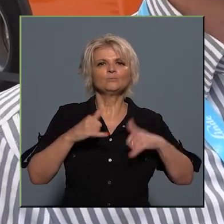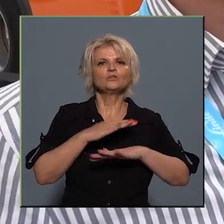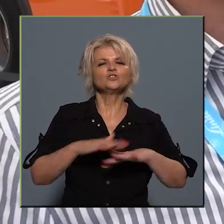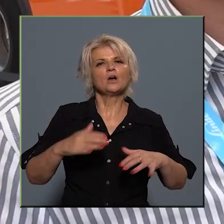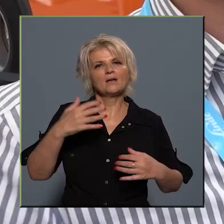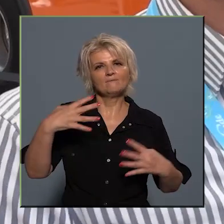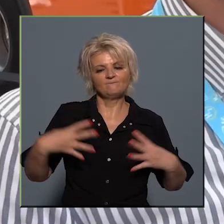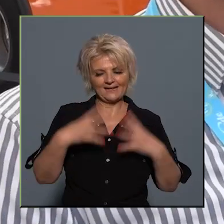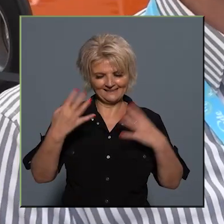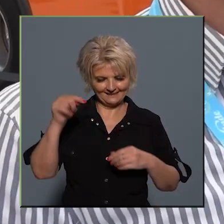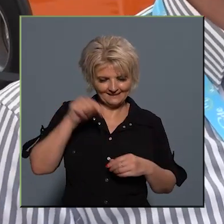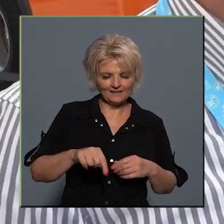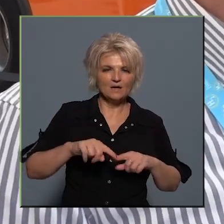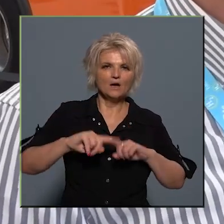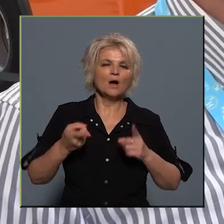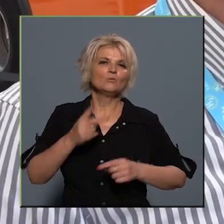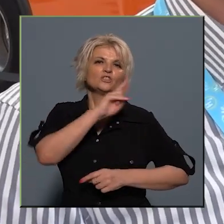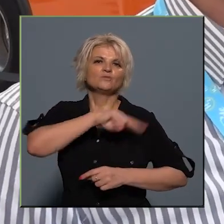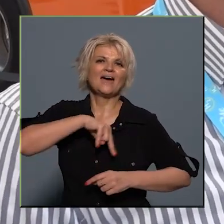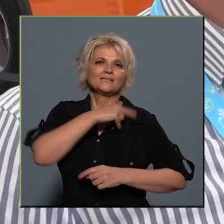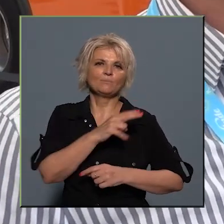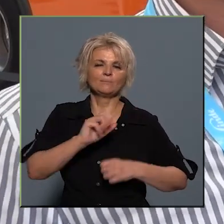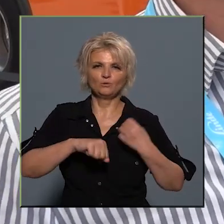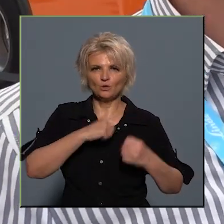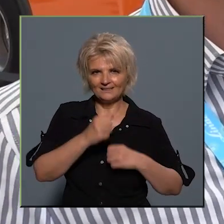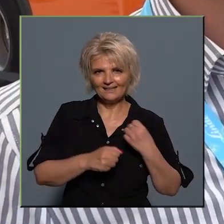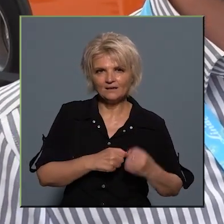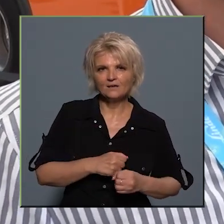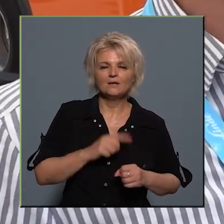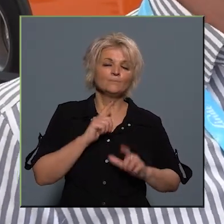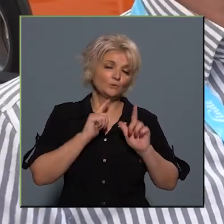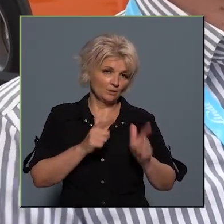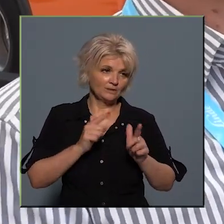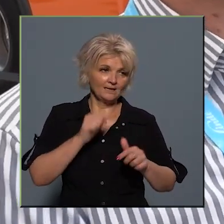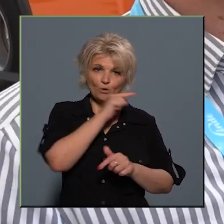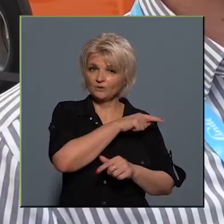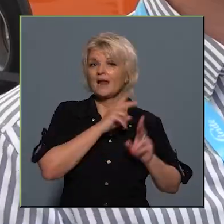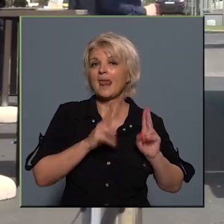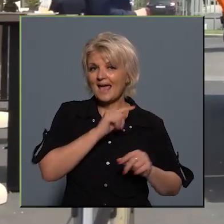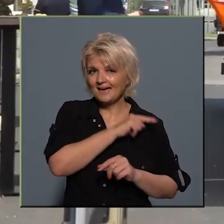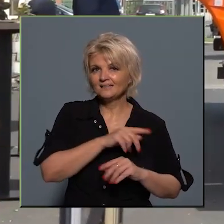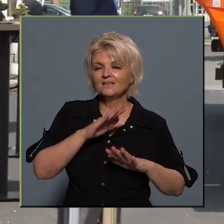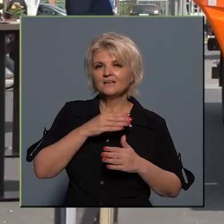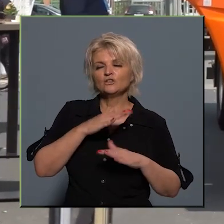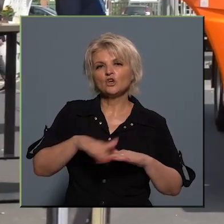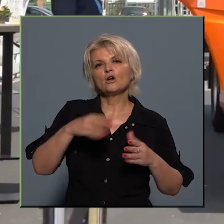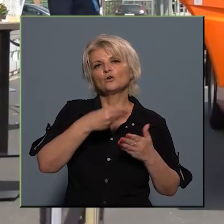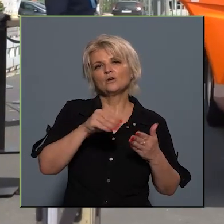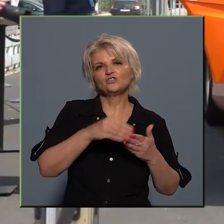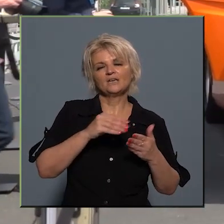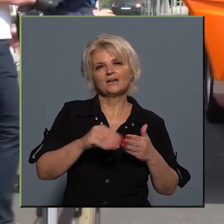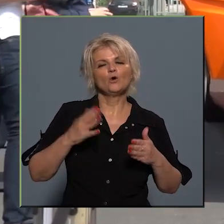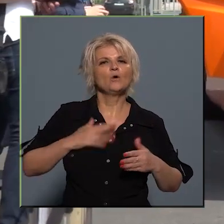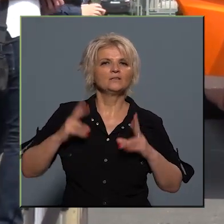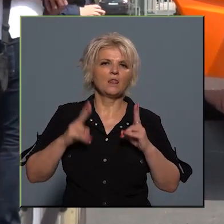üzemel, ahol a töltési infrastruktúra az rendelkezésre áll, úgyhogy ott már csak a költség oldallal kell